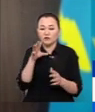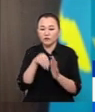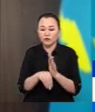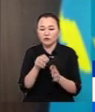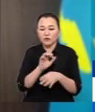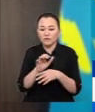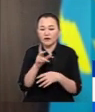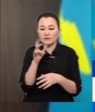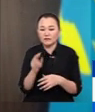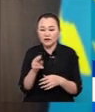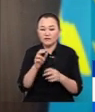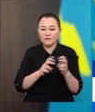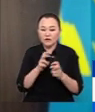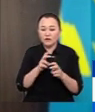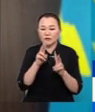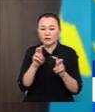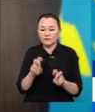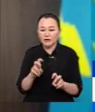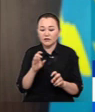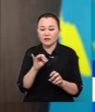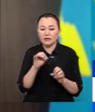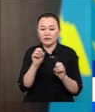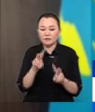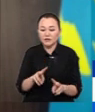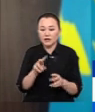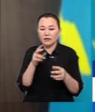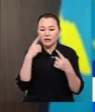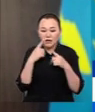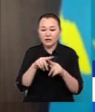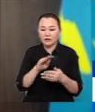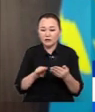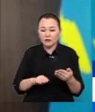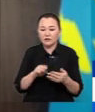тауар белгілеріне фирмалық атауларға арналған нұсқаулардың